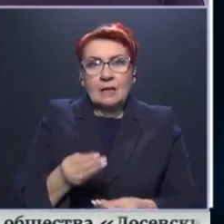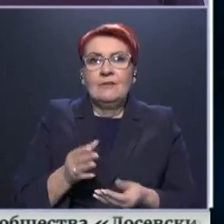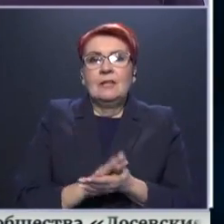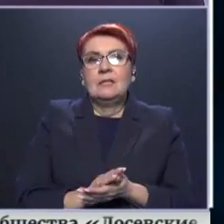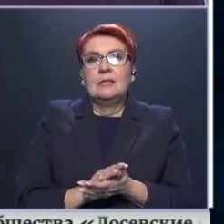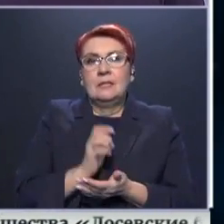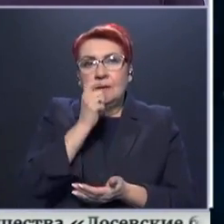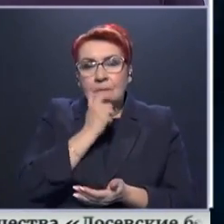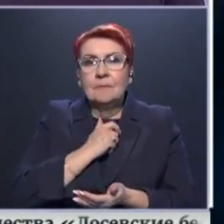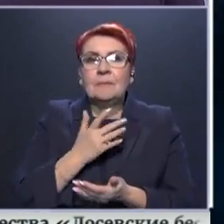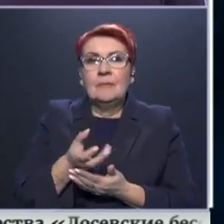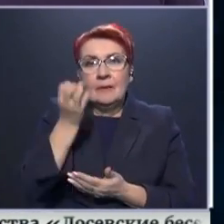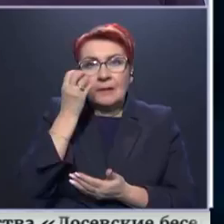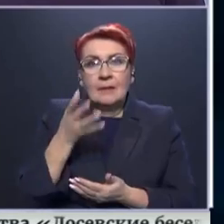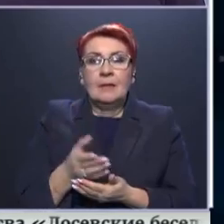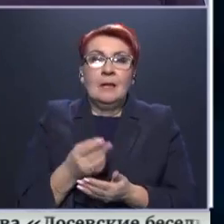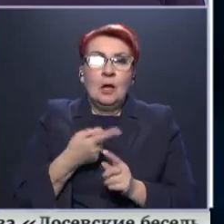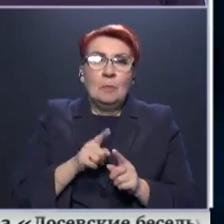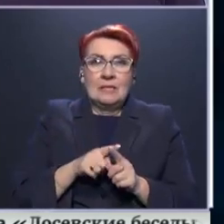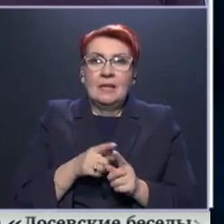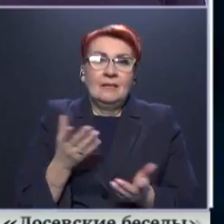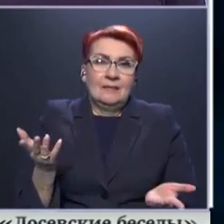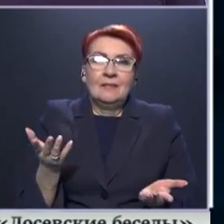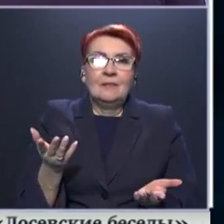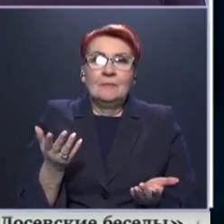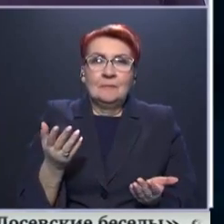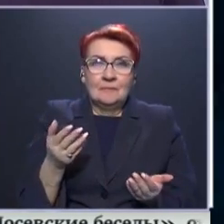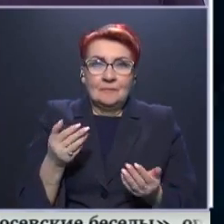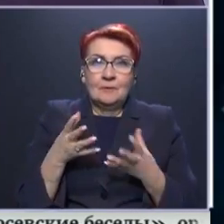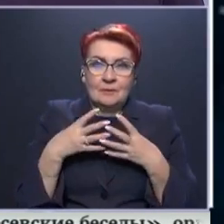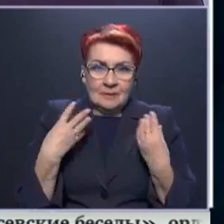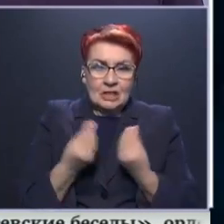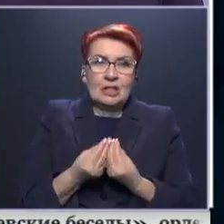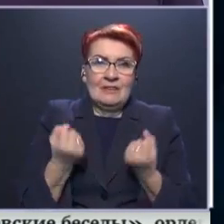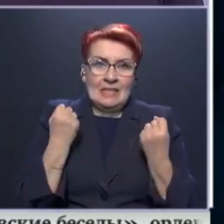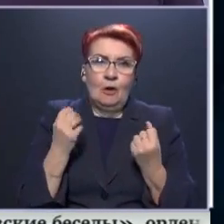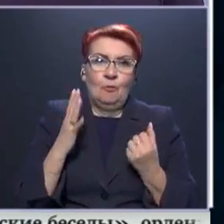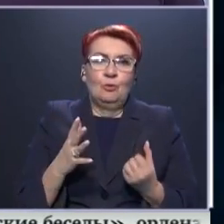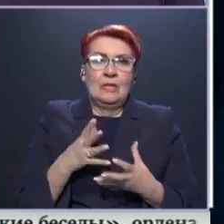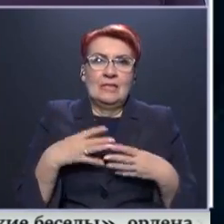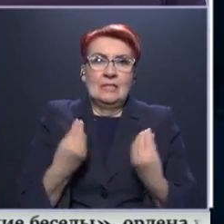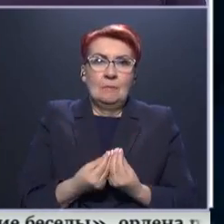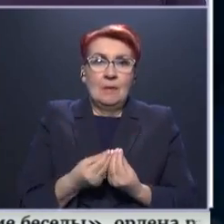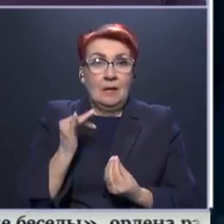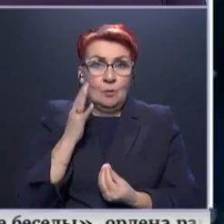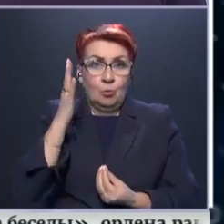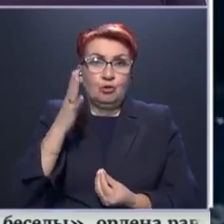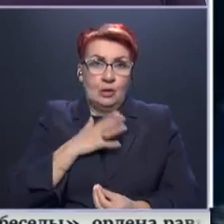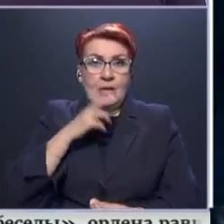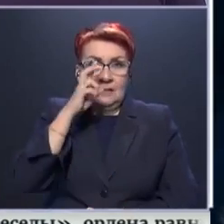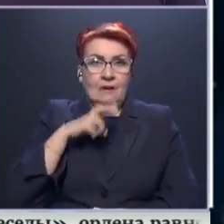других качеств, без которых невозможно не только здоровая и счастливая семья, но и невозможно будущее всего нашего